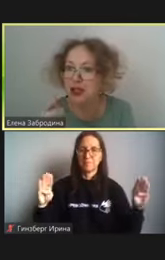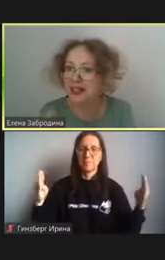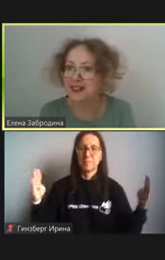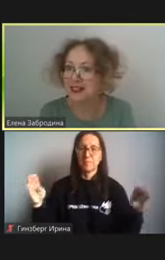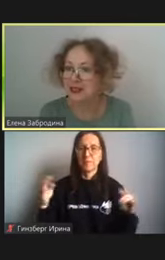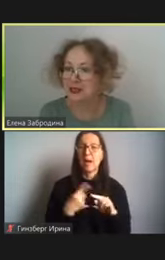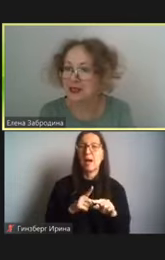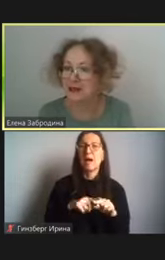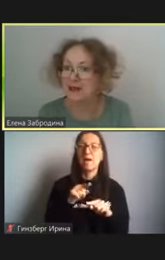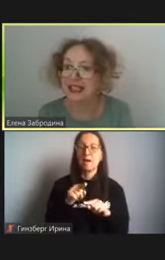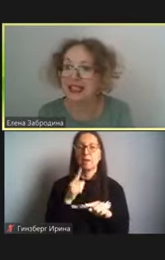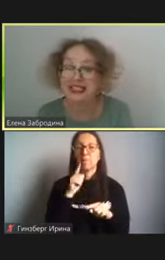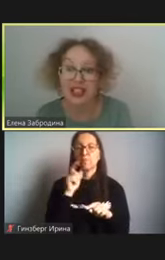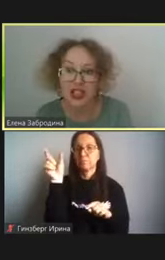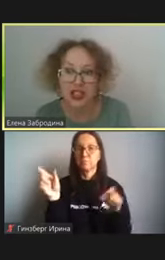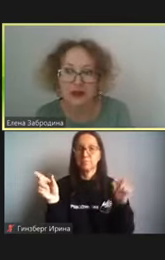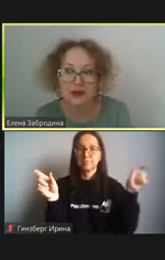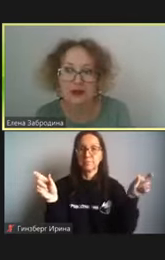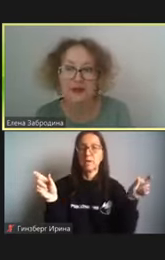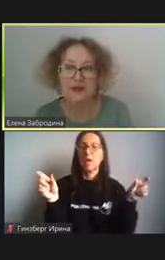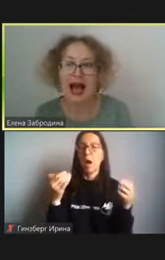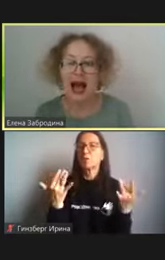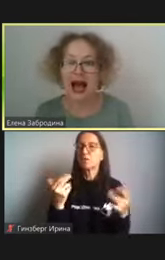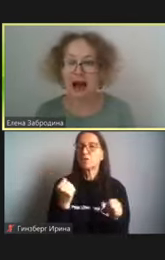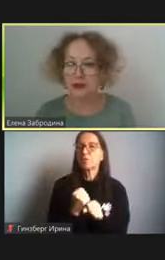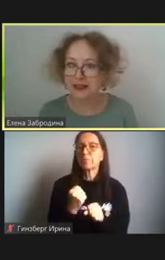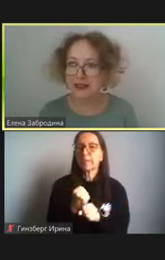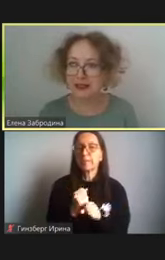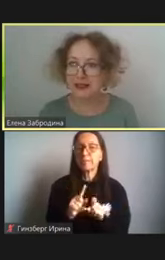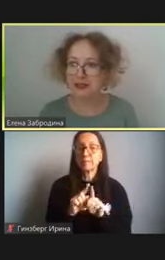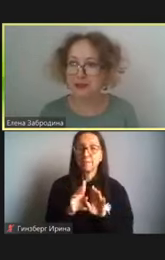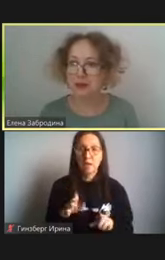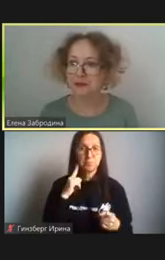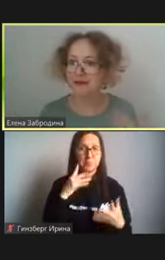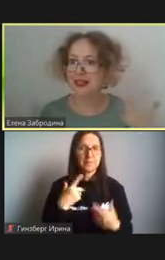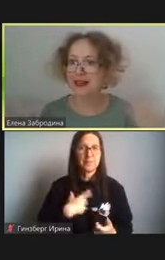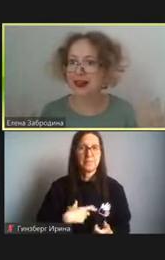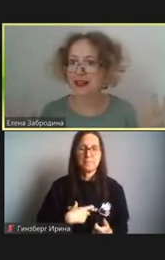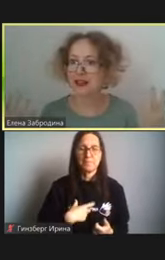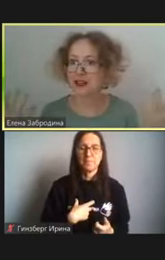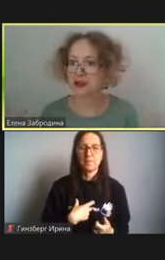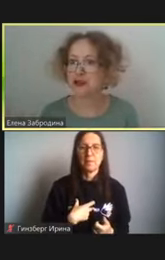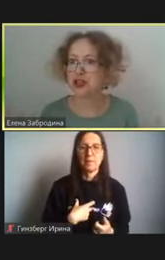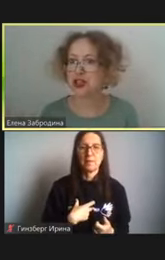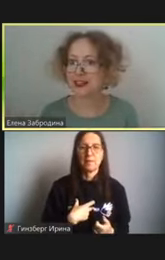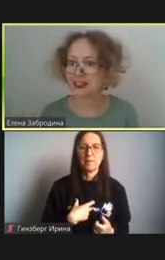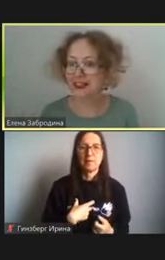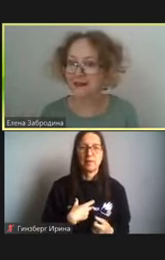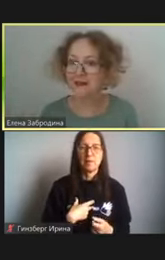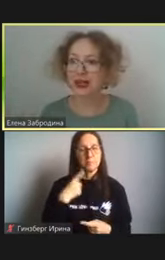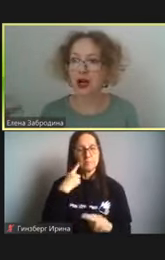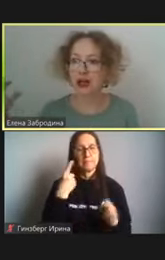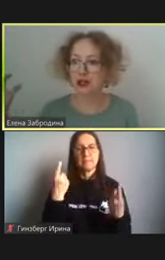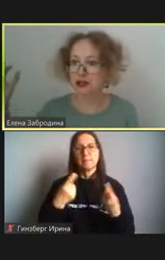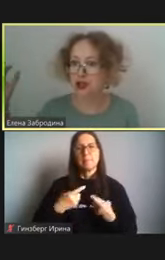вот этот вот разрыв антаблемента. Зачем он? А вот представьте себе, яркий солнечный день, солнечные